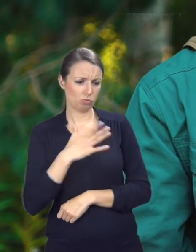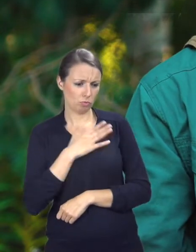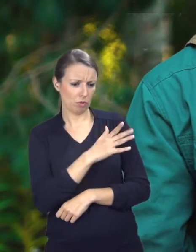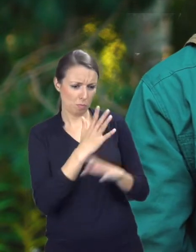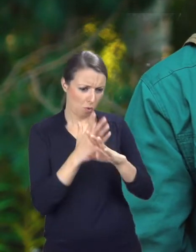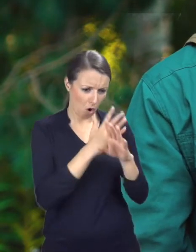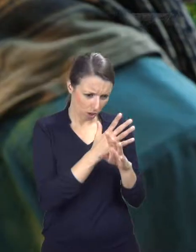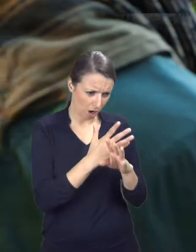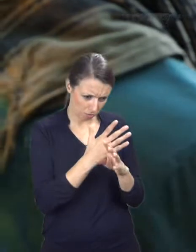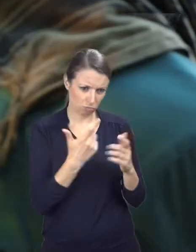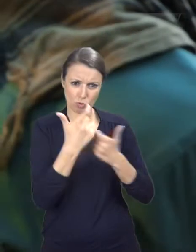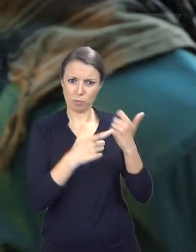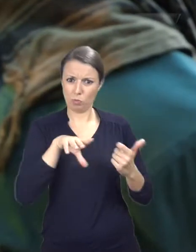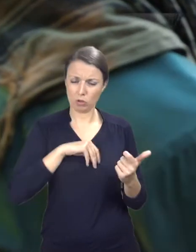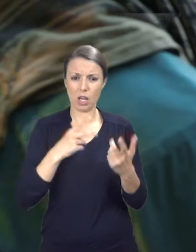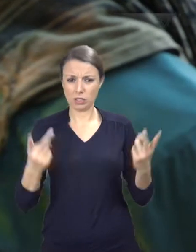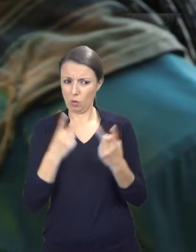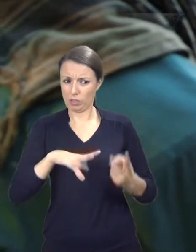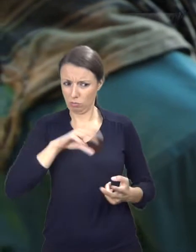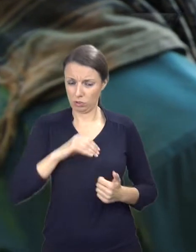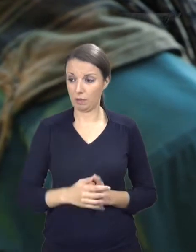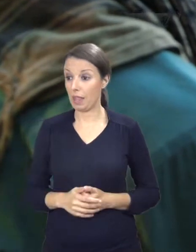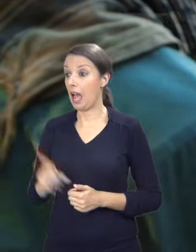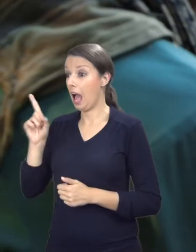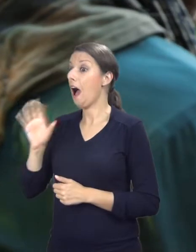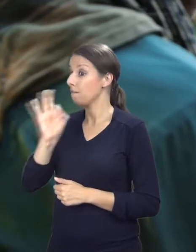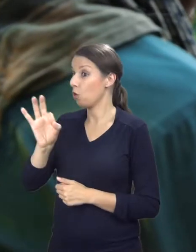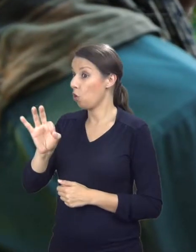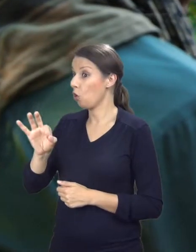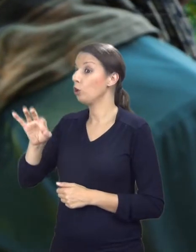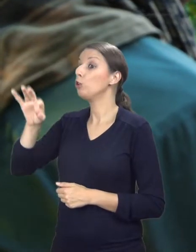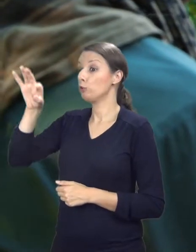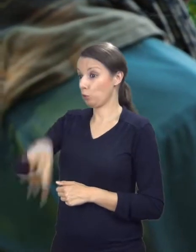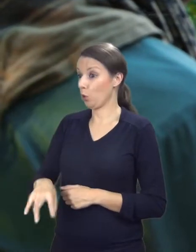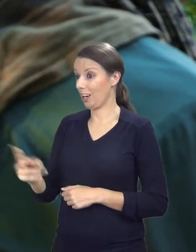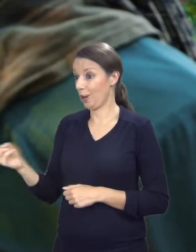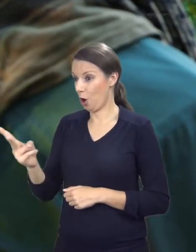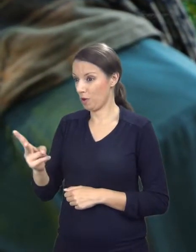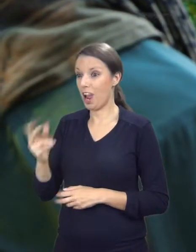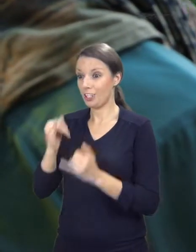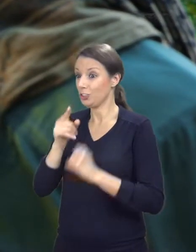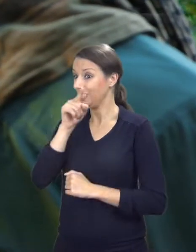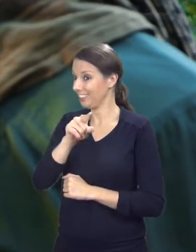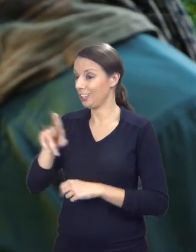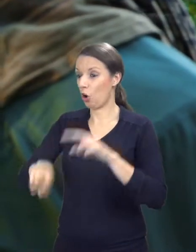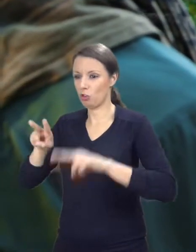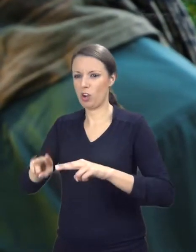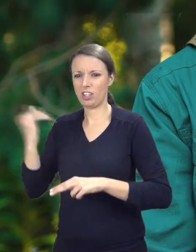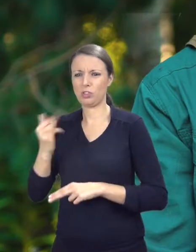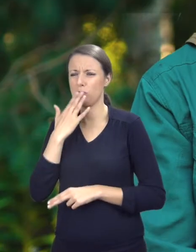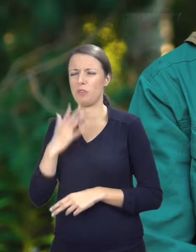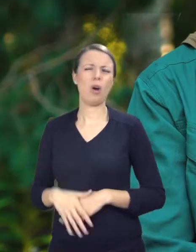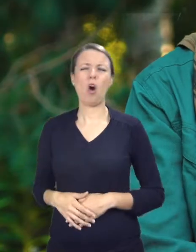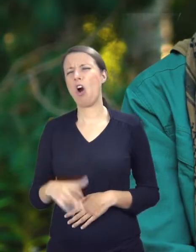i sałatkę jakąś. Uwaga, czy twoje córki, jak ty gotujesz, to mówią tak, no nie, znowu mleczę i pokrzywa.